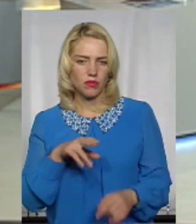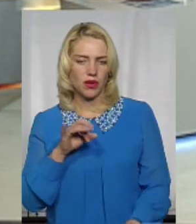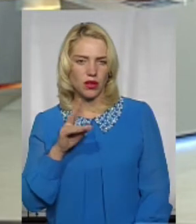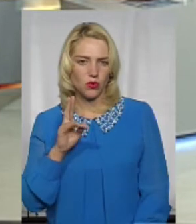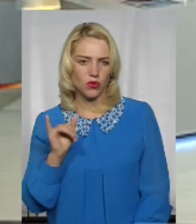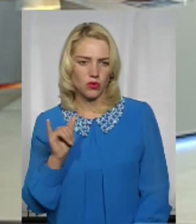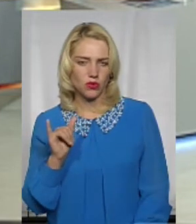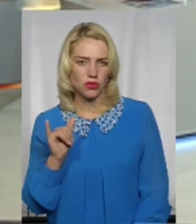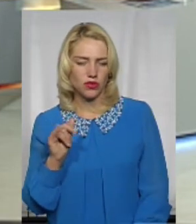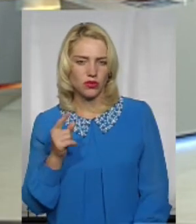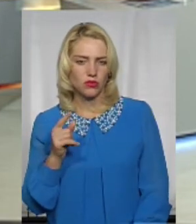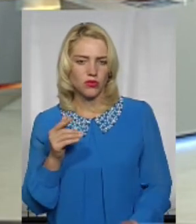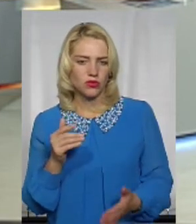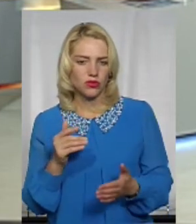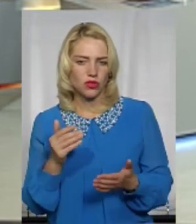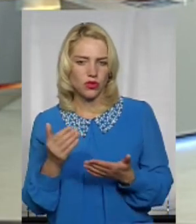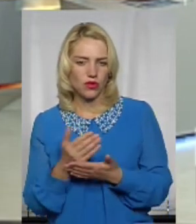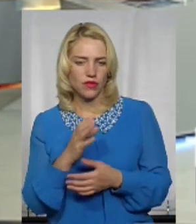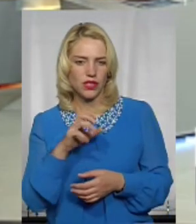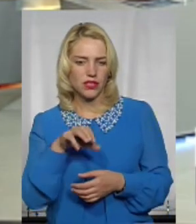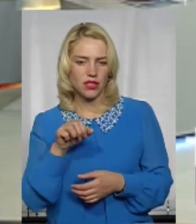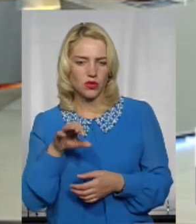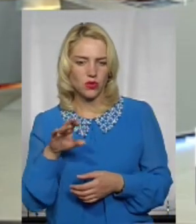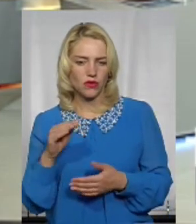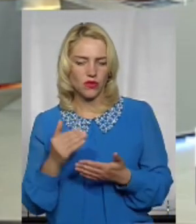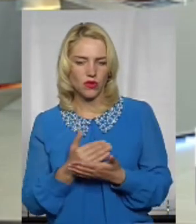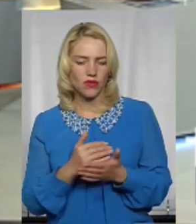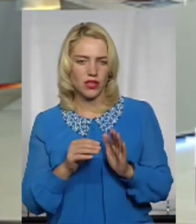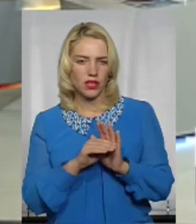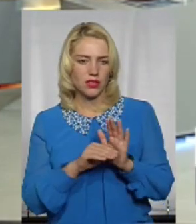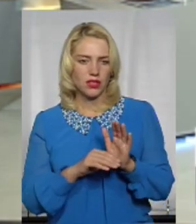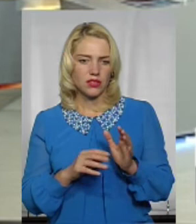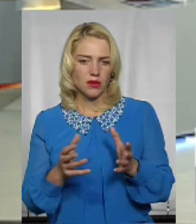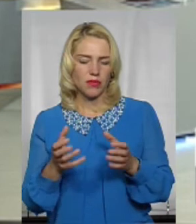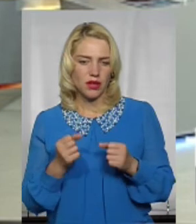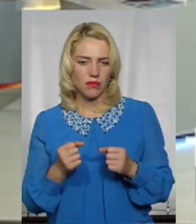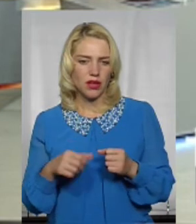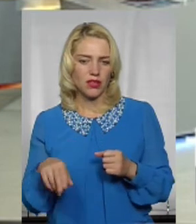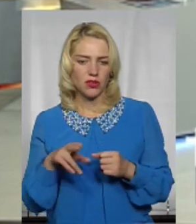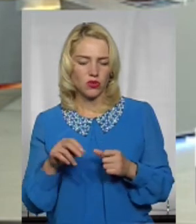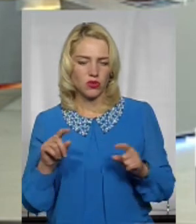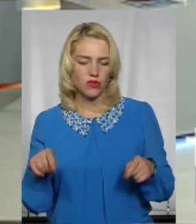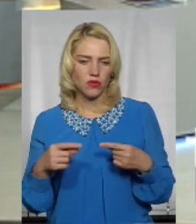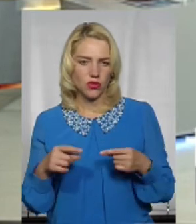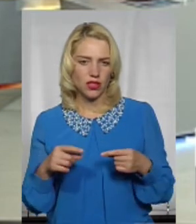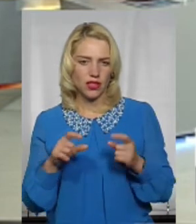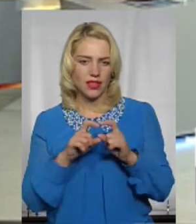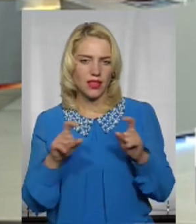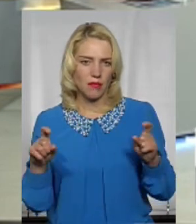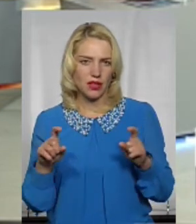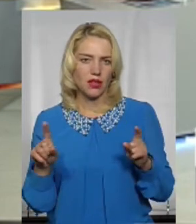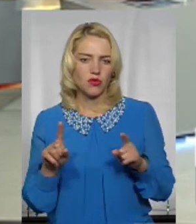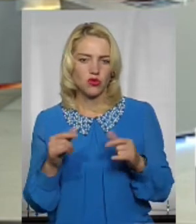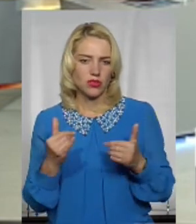парку. Тому що новий статут в новій редакції приймали ще до створення департаменту, а зараз що? Взагалі